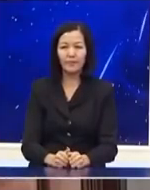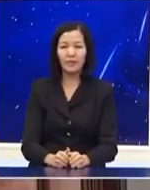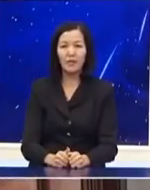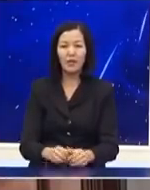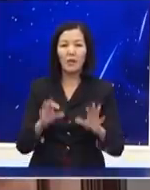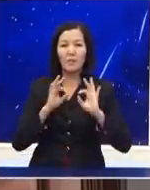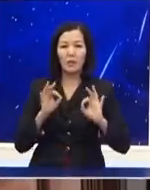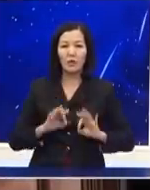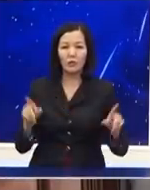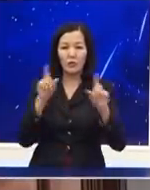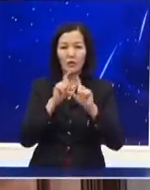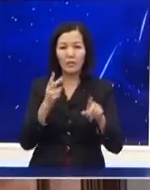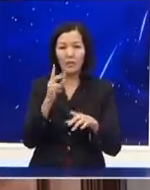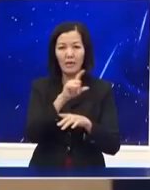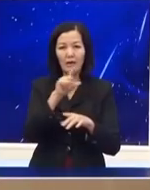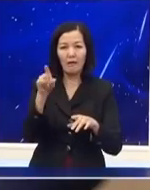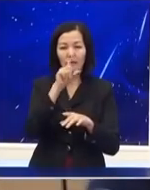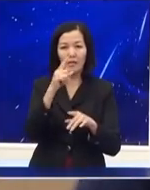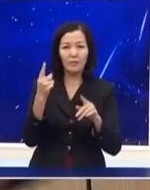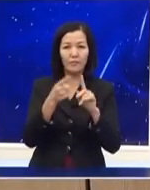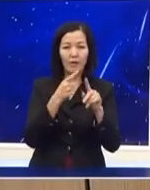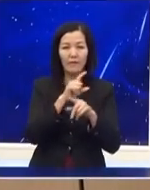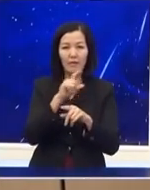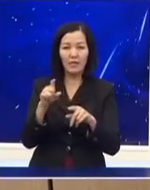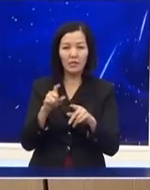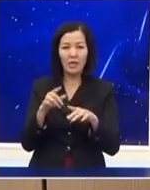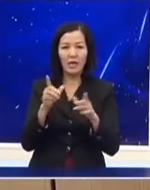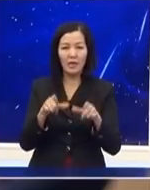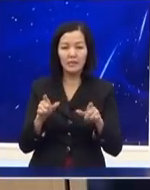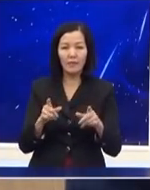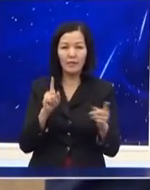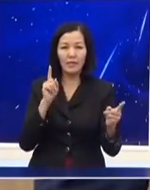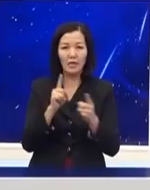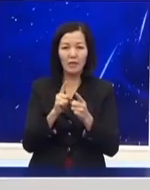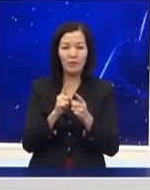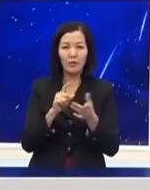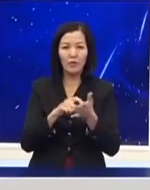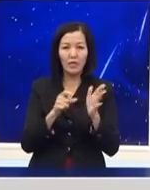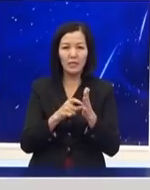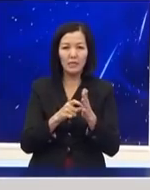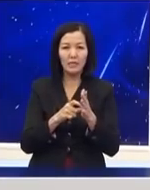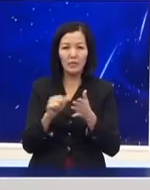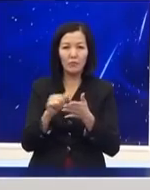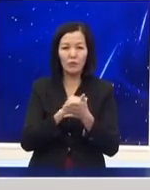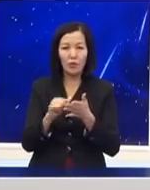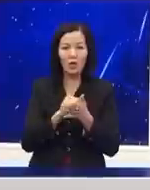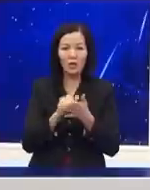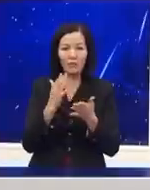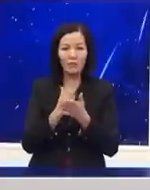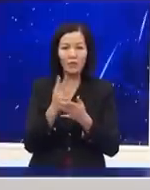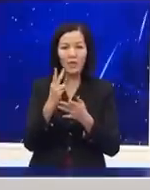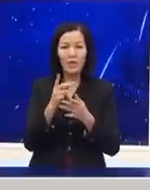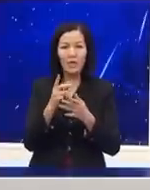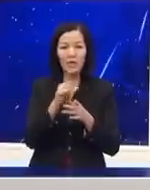Аудандық прокуратура ғимараты екі қабатты. Алғашқысында азаматтарды қабылдау, қызметкерлер кеңсесі мұрағат орналасса, екіншісі